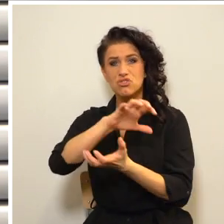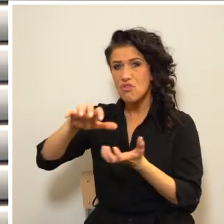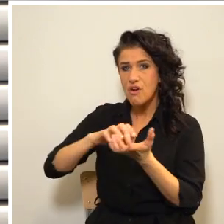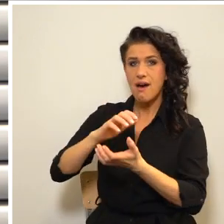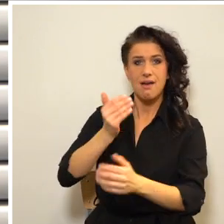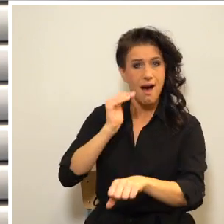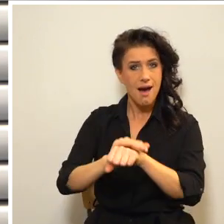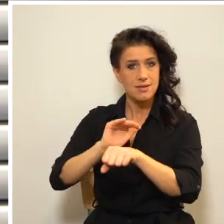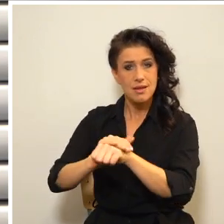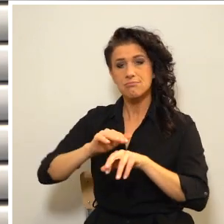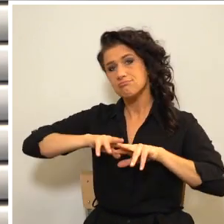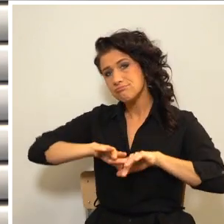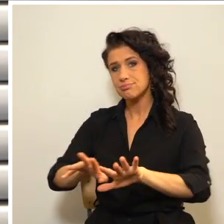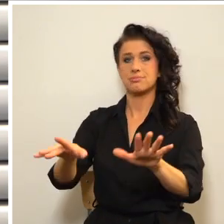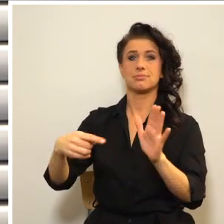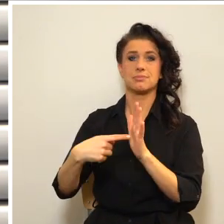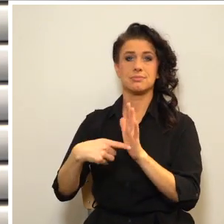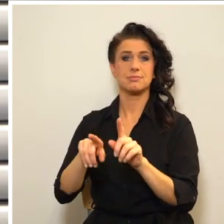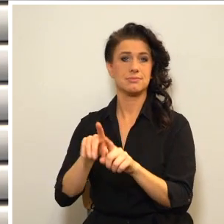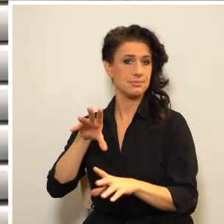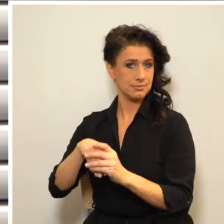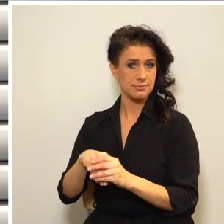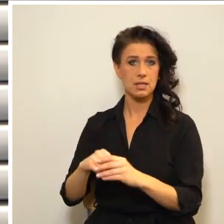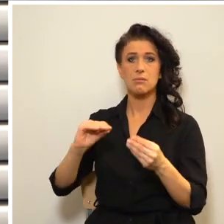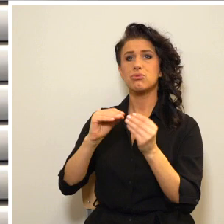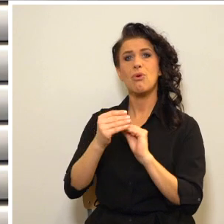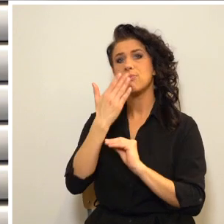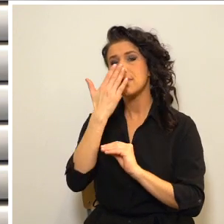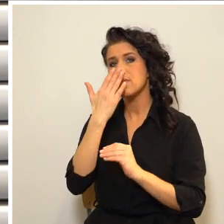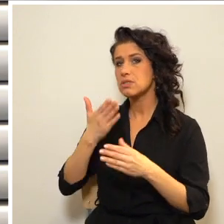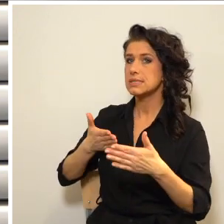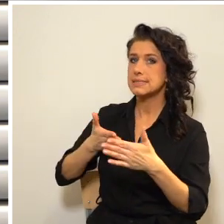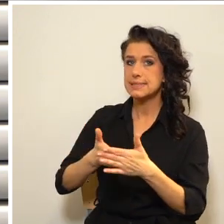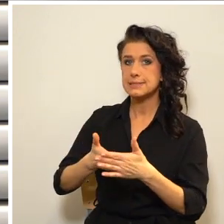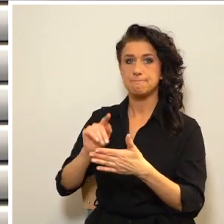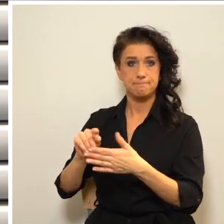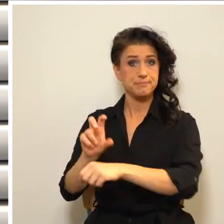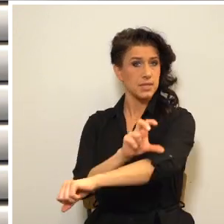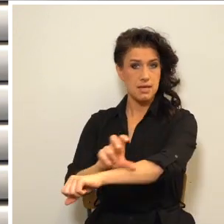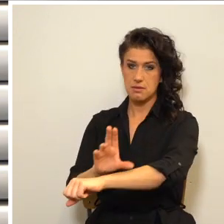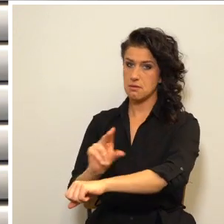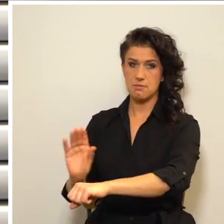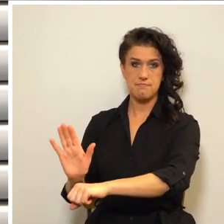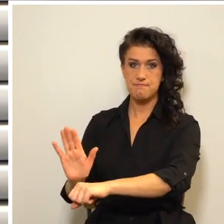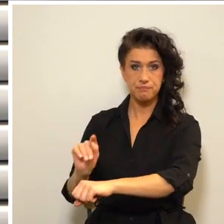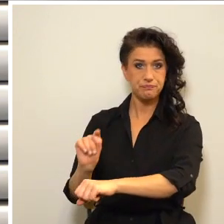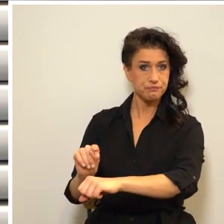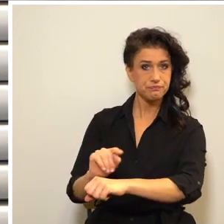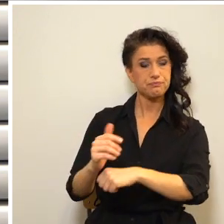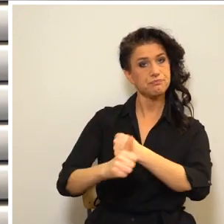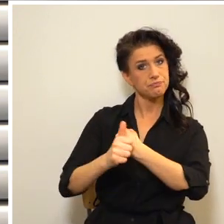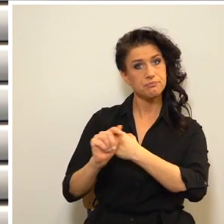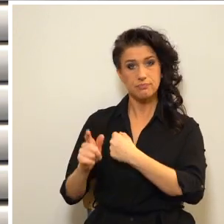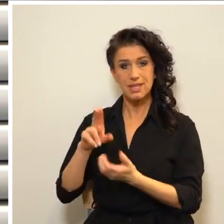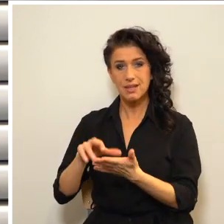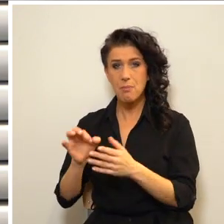rozwijała problem jest może już nie nawet w technice chociaż technika na pewno